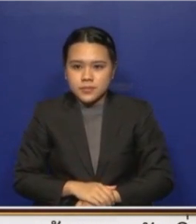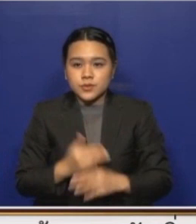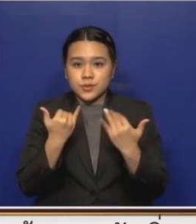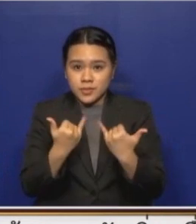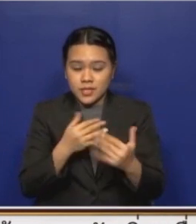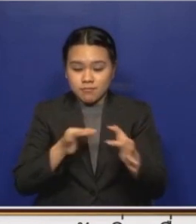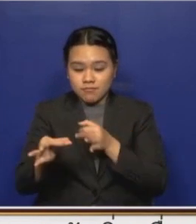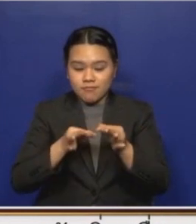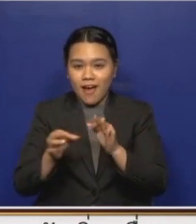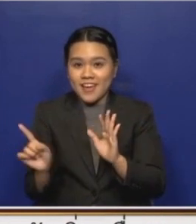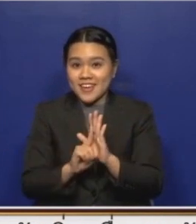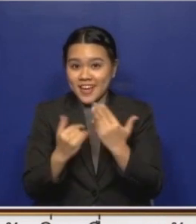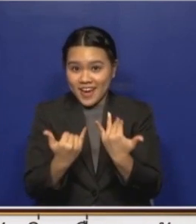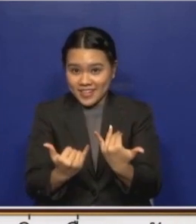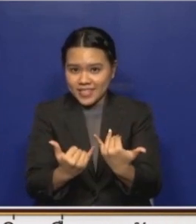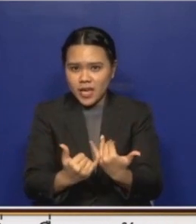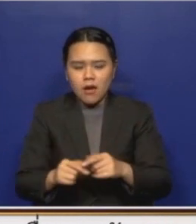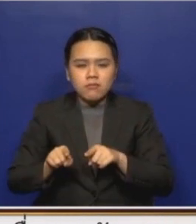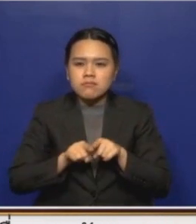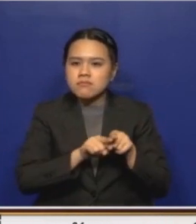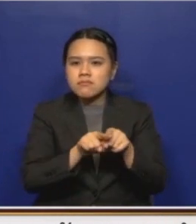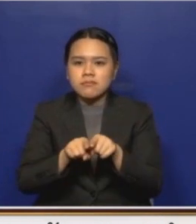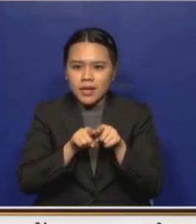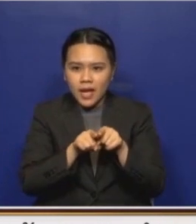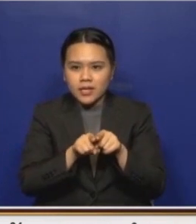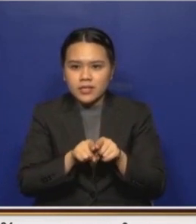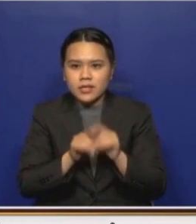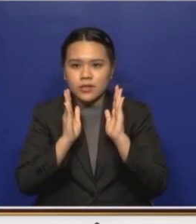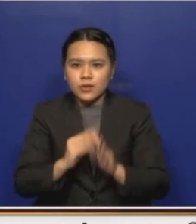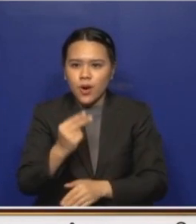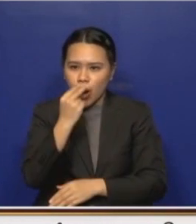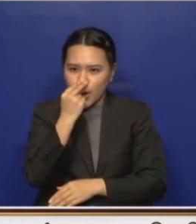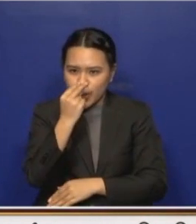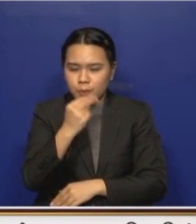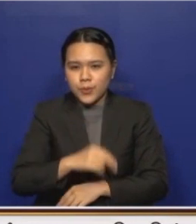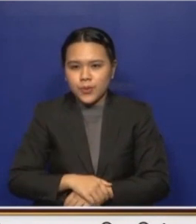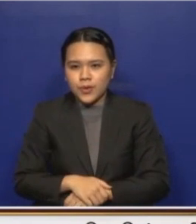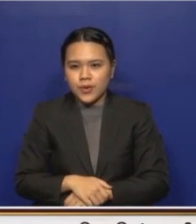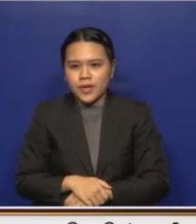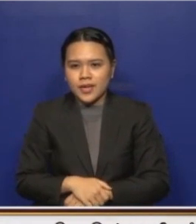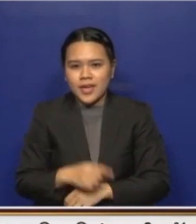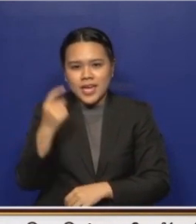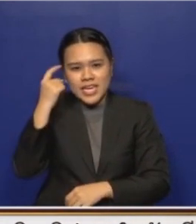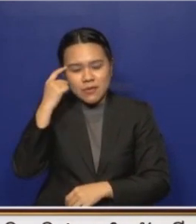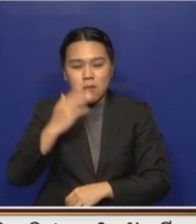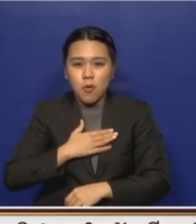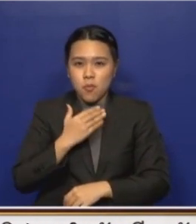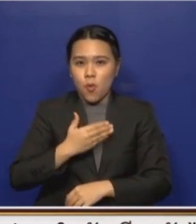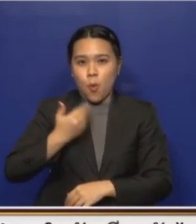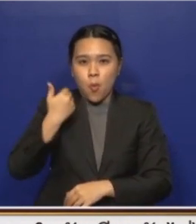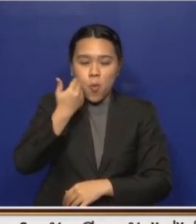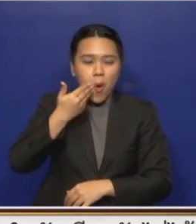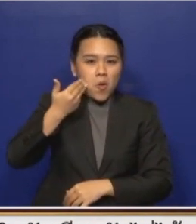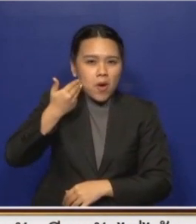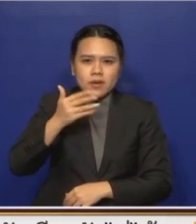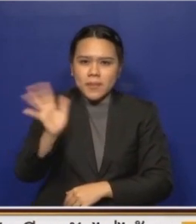ไม่ดูแลปากท้องและค่าครองชีพของคนไทยให้สมดุลกับรายได้และค่าจ้างแ